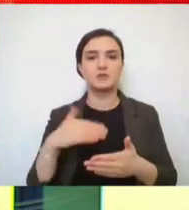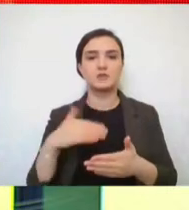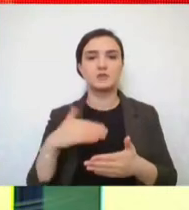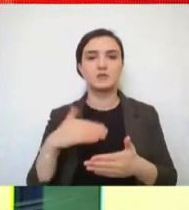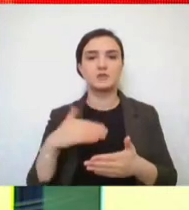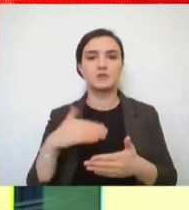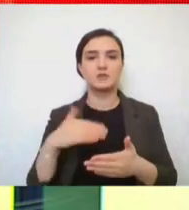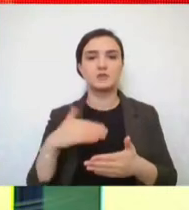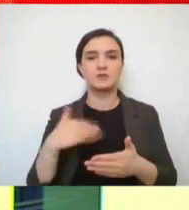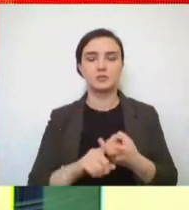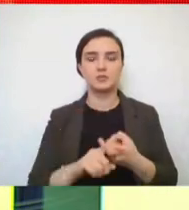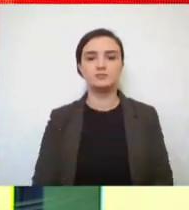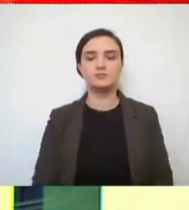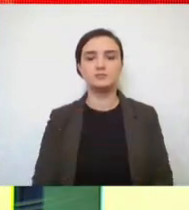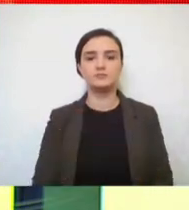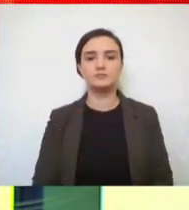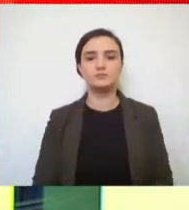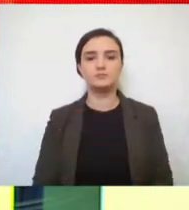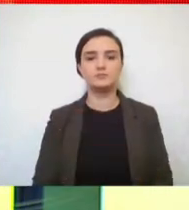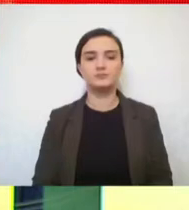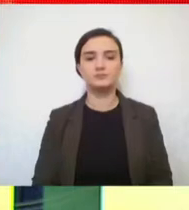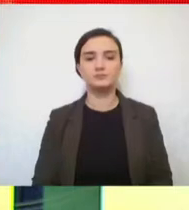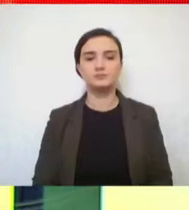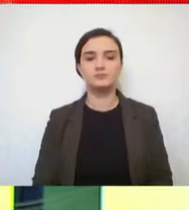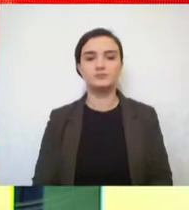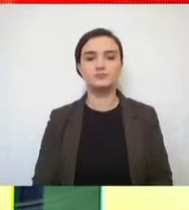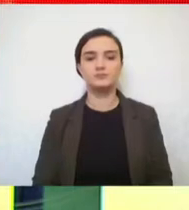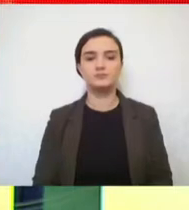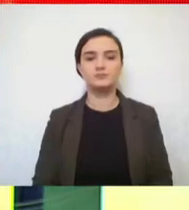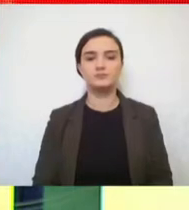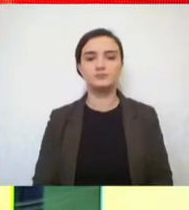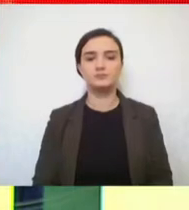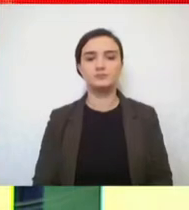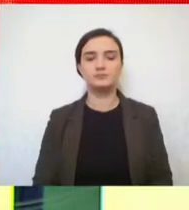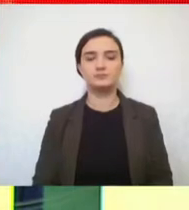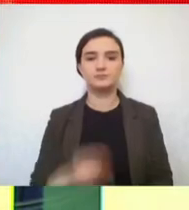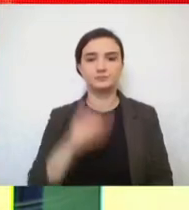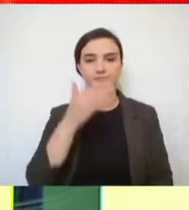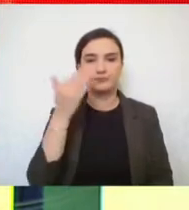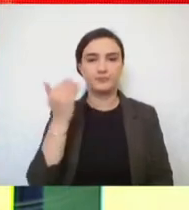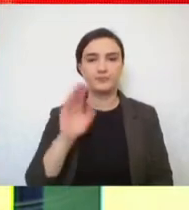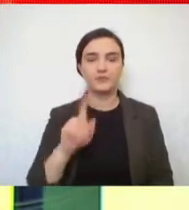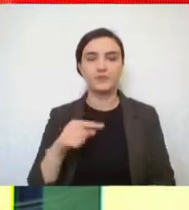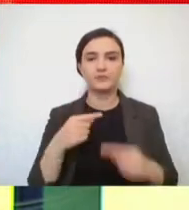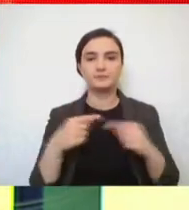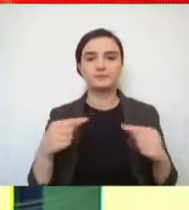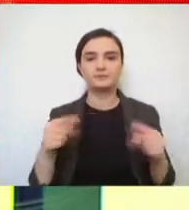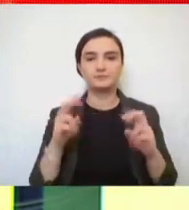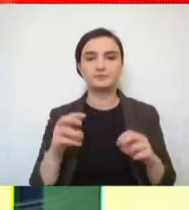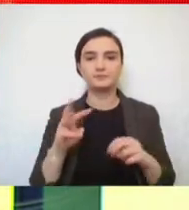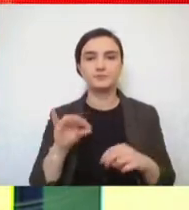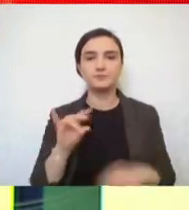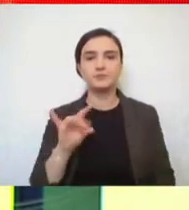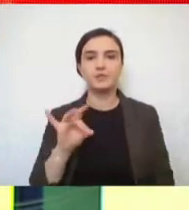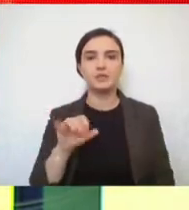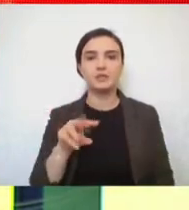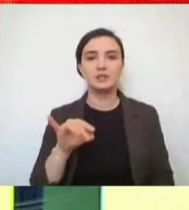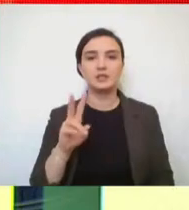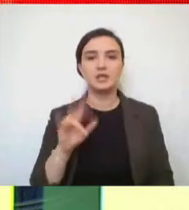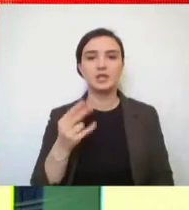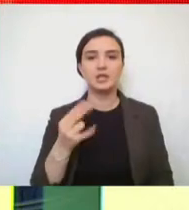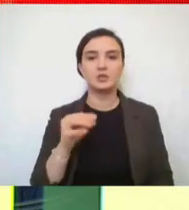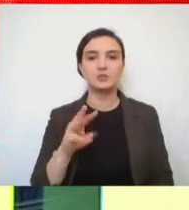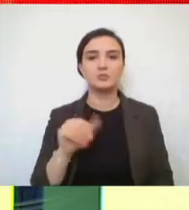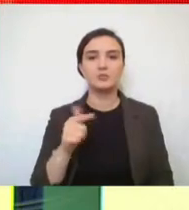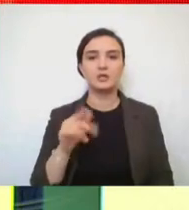სერიოზულად აზარალებს გულ-სისხლძარღვთა სისტემას. არ დაგავიწყდეთ, რომ სხვადასხვა სახის მინერალების, მათ შორის კალიუმის და მაგნიუმის ძალიან